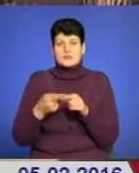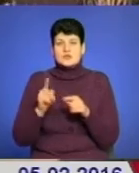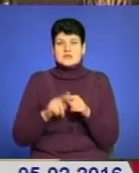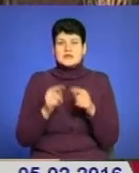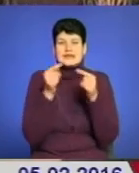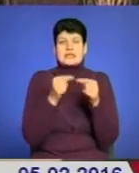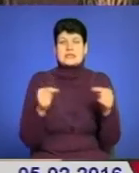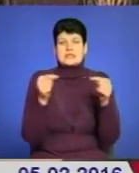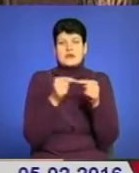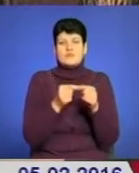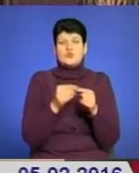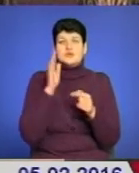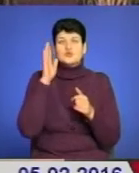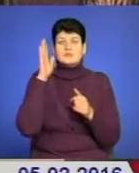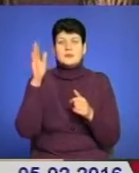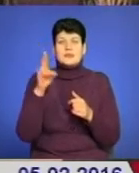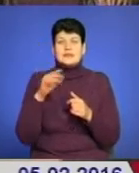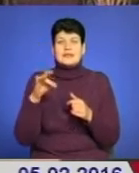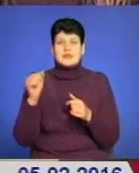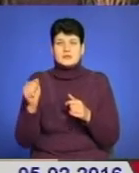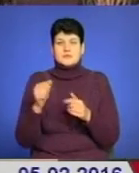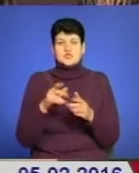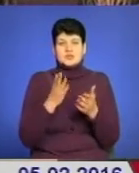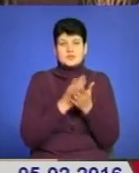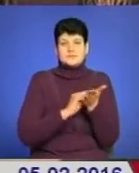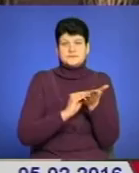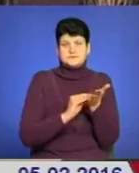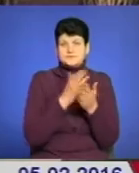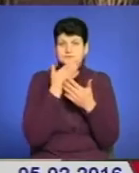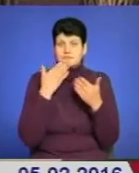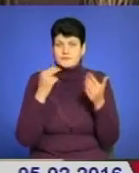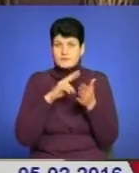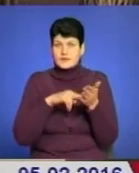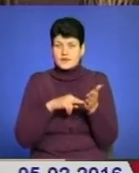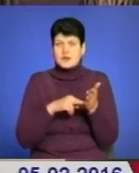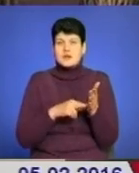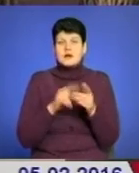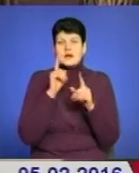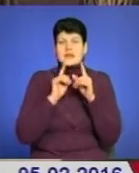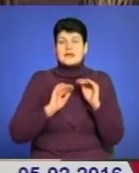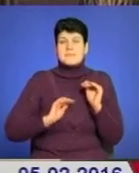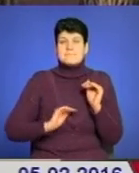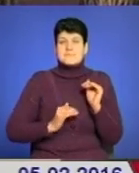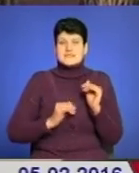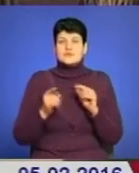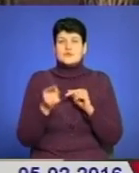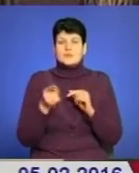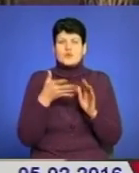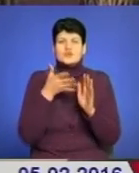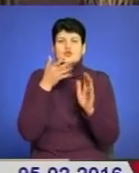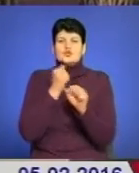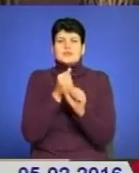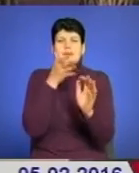публічно доступними деклараціями про доходи, чи це задекларовано. Таким чином, Рада бізнесу Тернопілля сподівається зробити, навести трошки більше прозорості